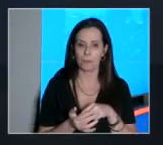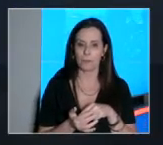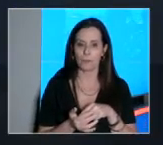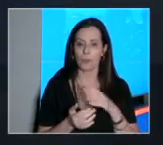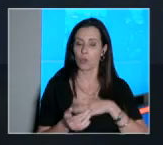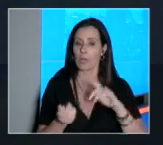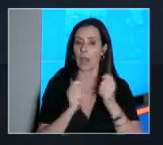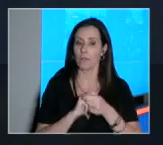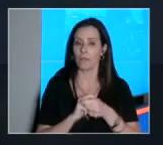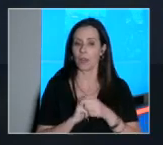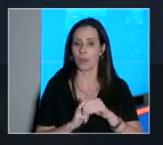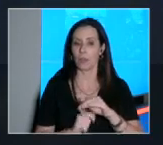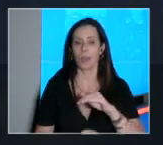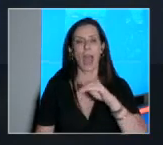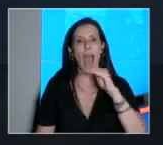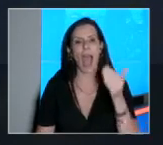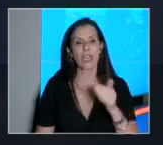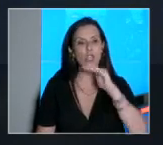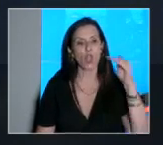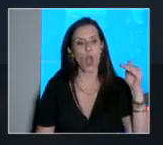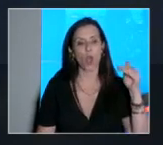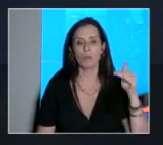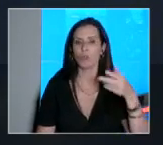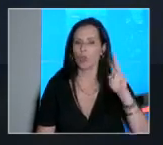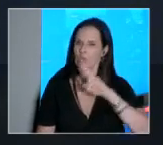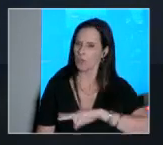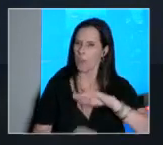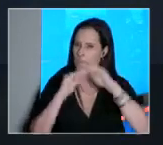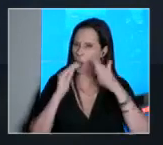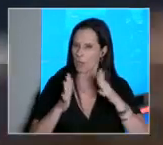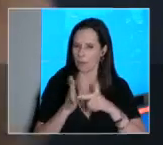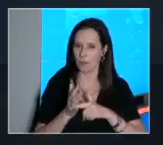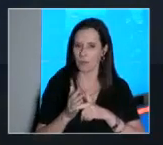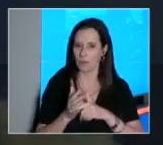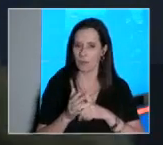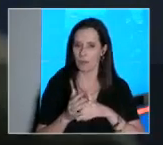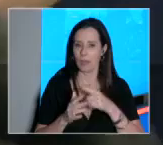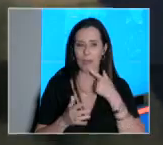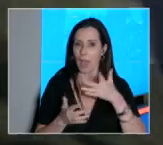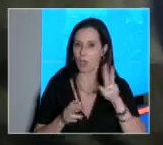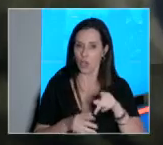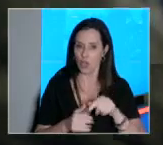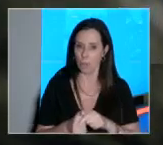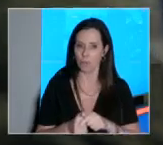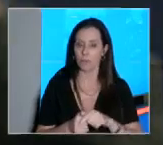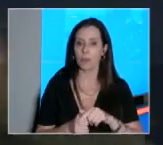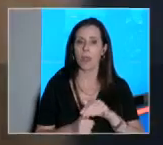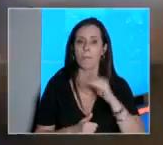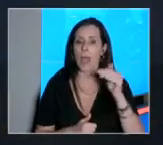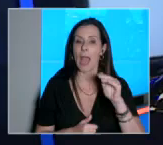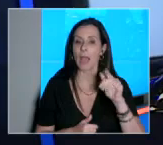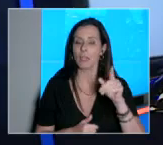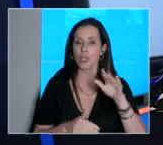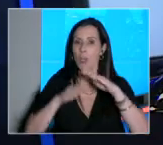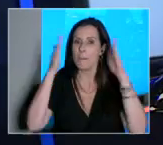שבאה להפוך את הר ציון להיות מקום סובלני יותר ואלים פחות. אולי צריך להגיד במילה מה יש בהר ציון. בהר ציון יש